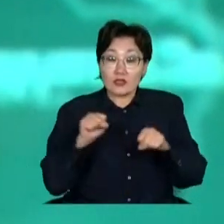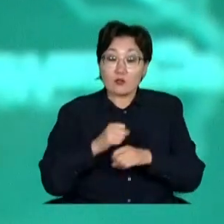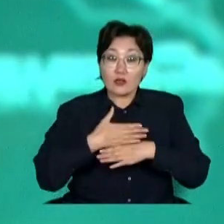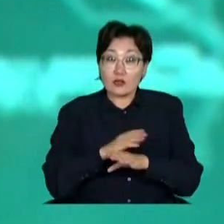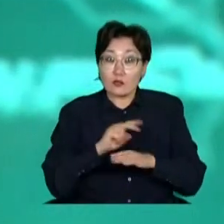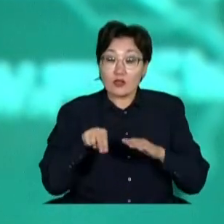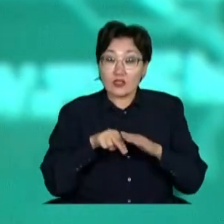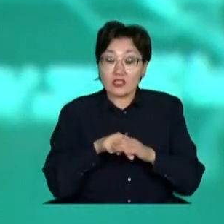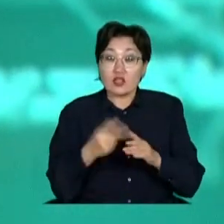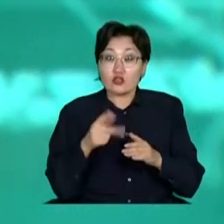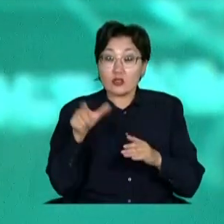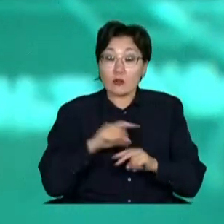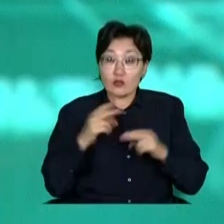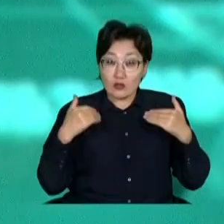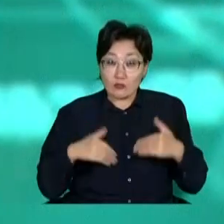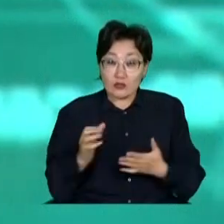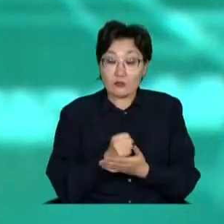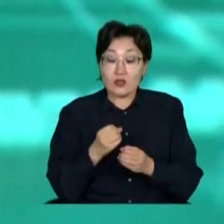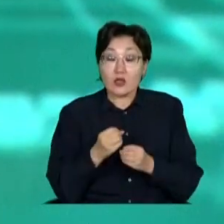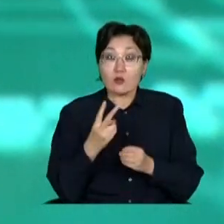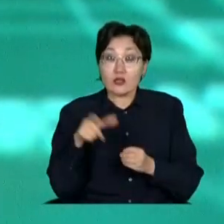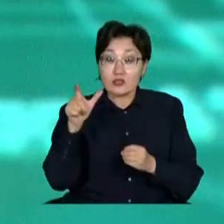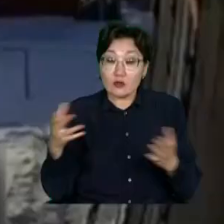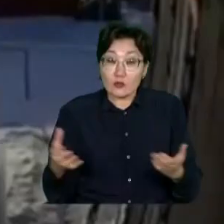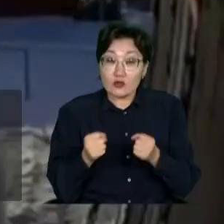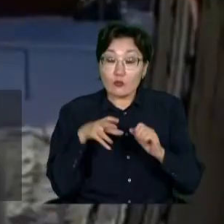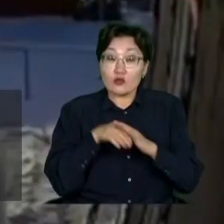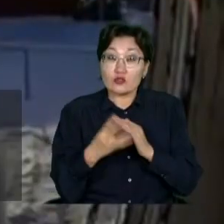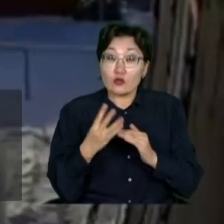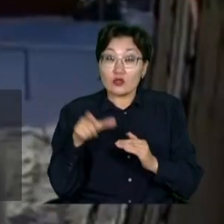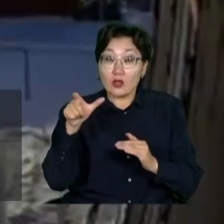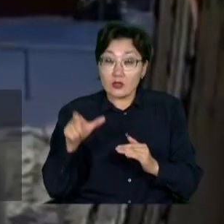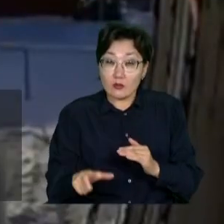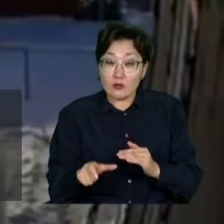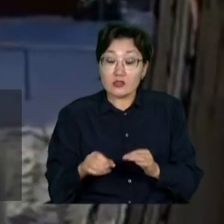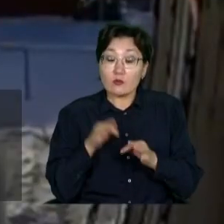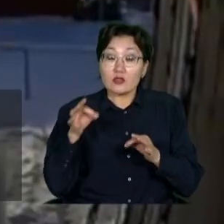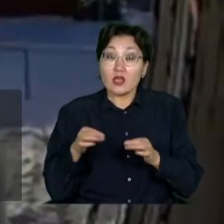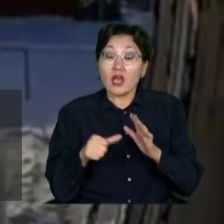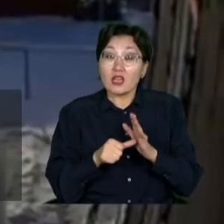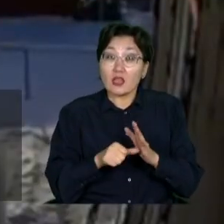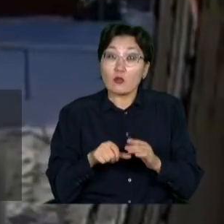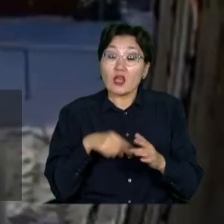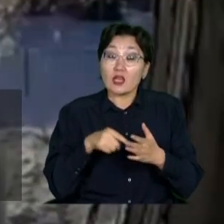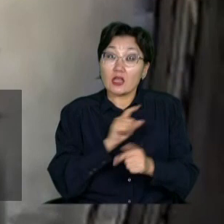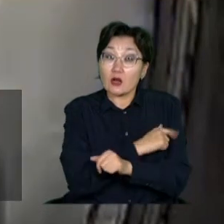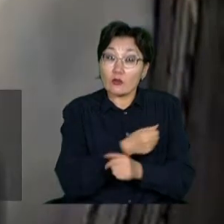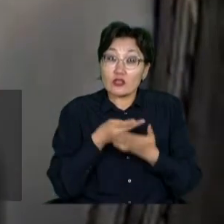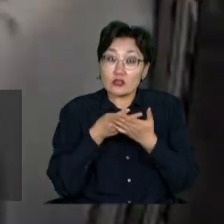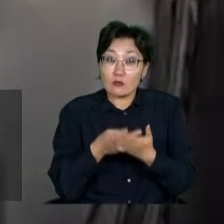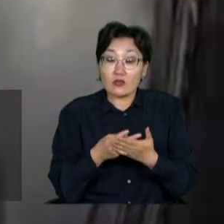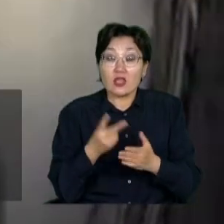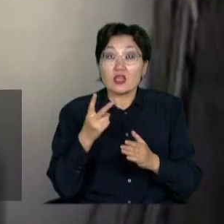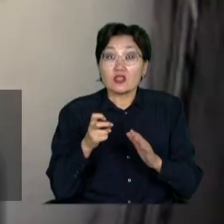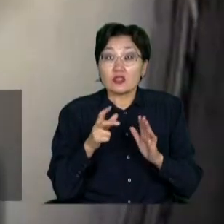үш адамның денесі табылды. Тағы 12 адам құтқарылып, оның төртеуі облыстық, ал алтауы қалалық ауруханаға жатқызылды. Апаттан